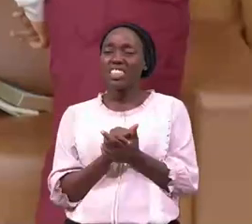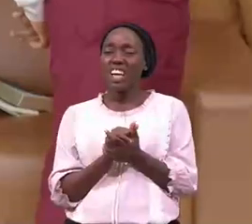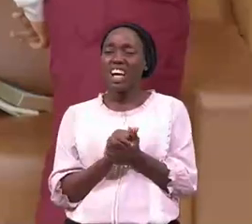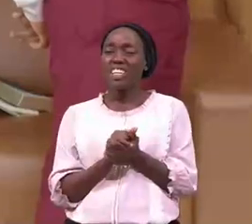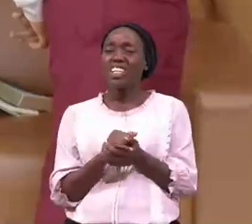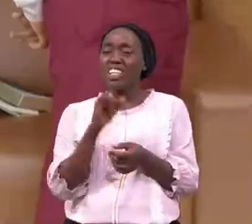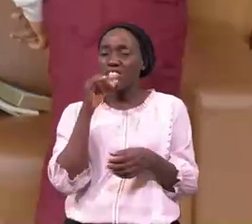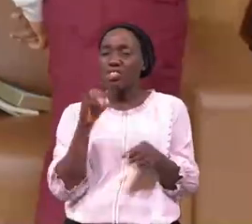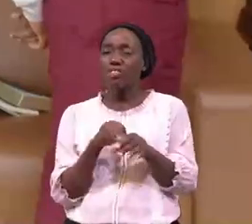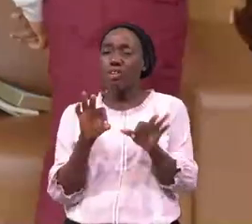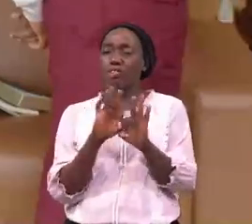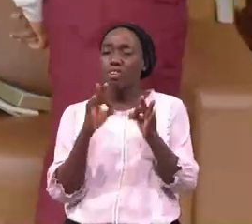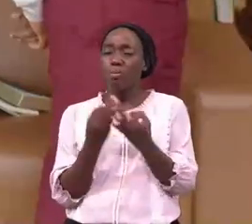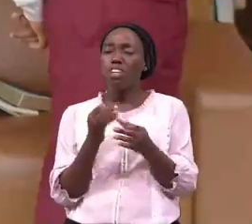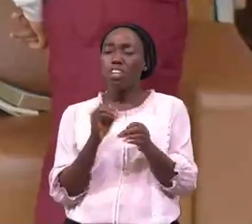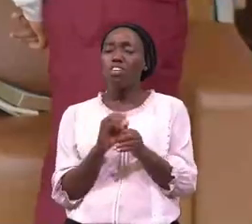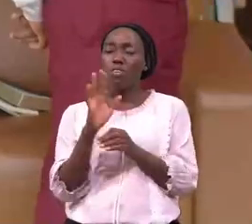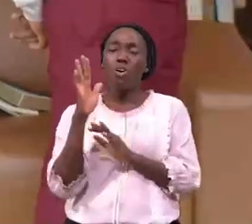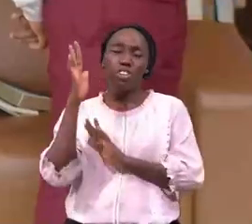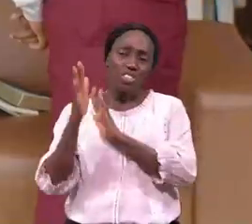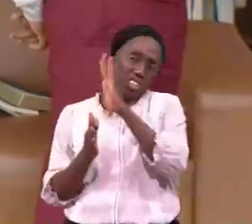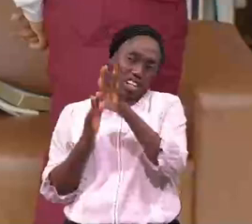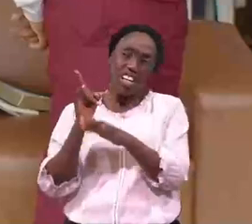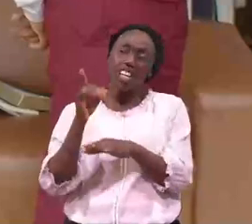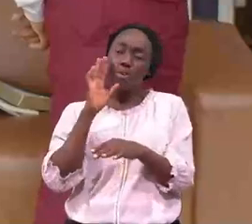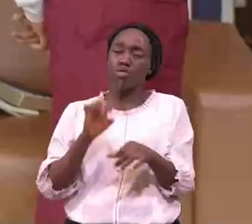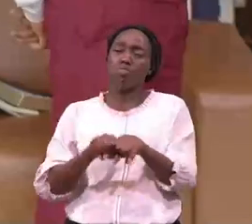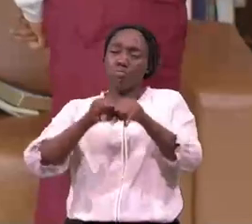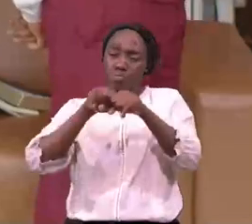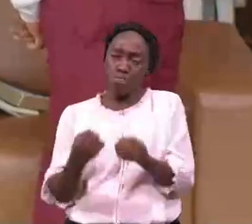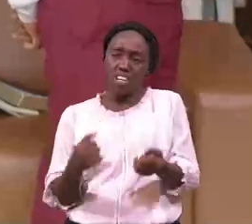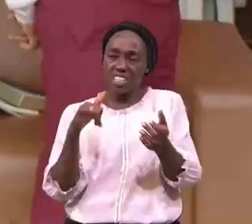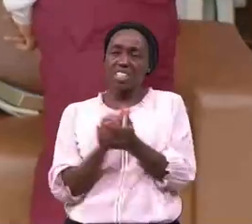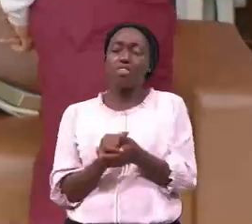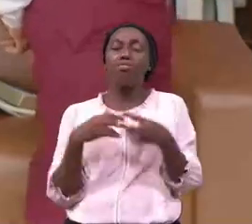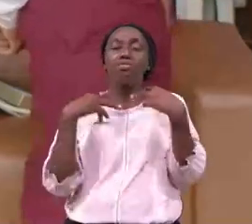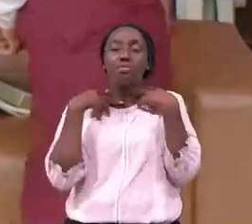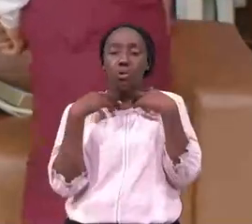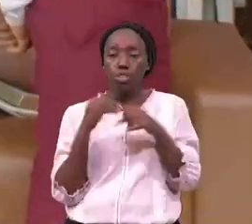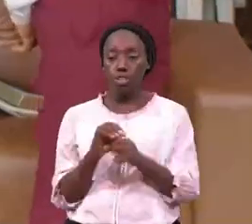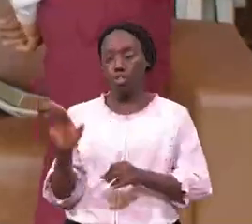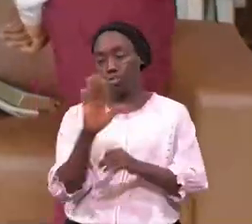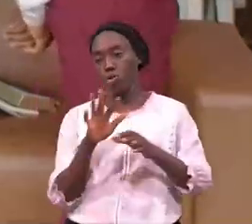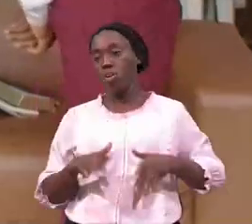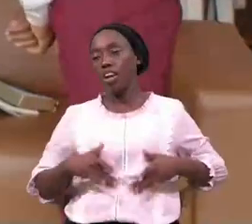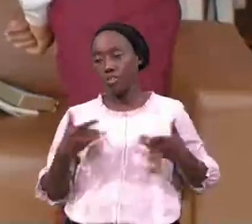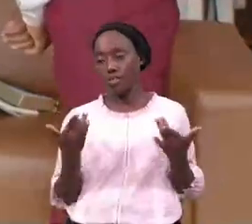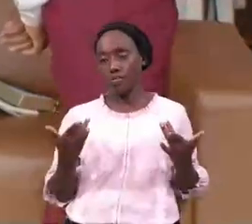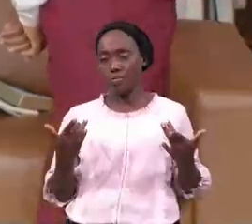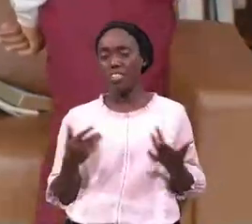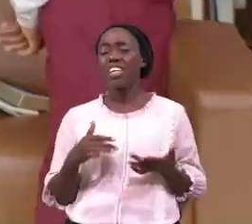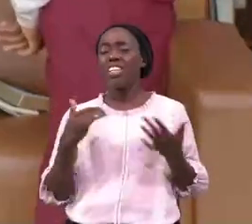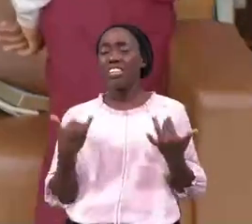Les péchés qui règnent dans ta famille, dans ta génération, il va briser ce joug.